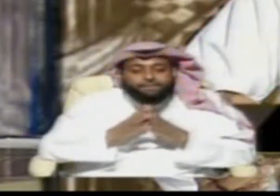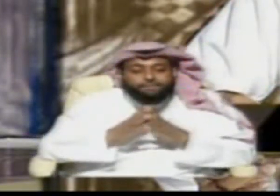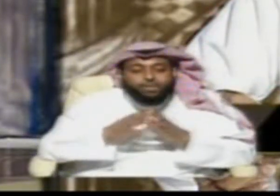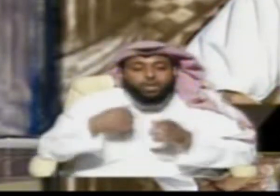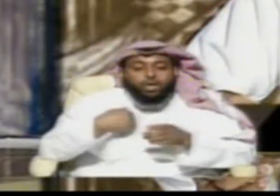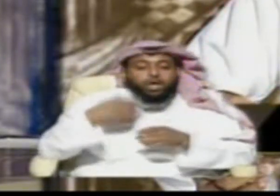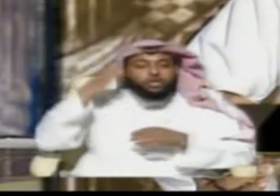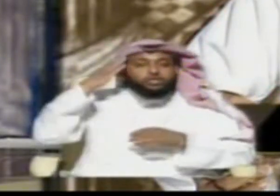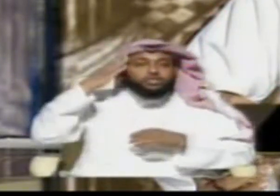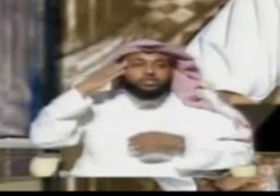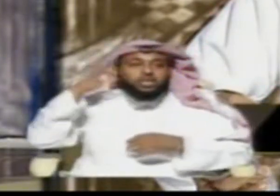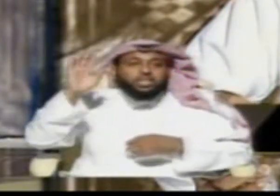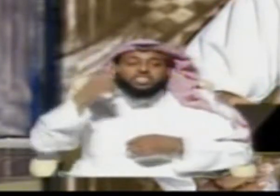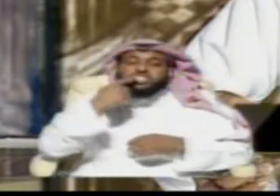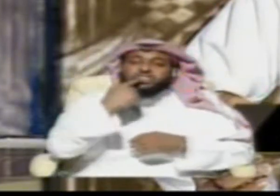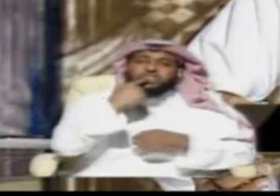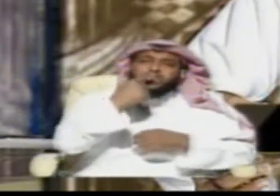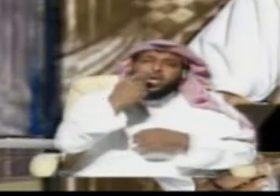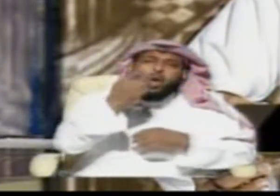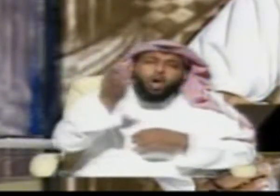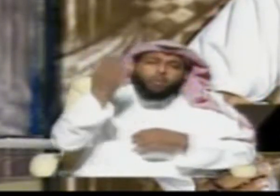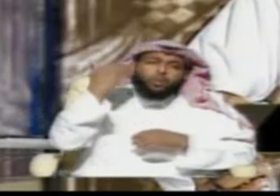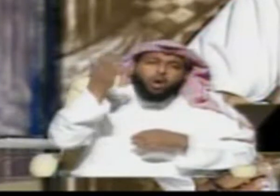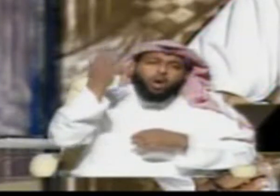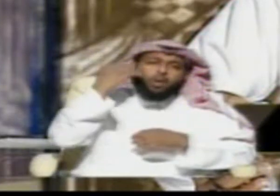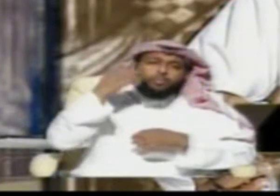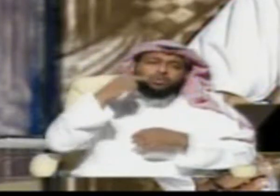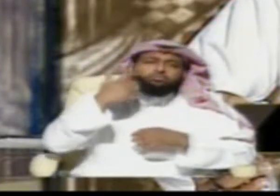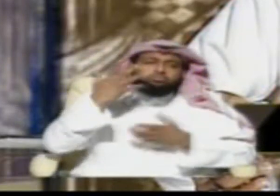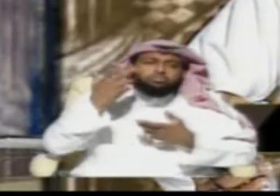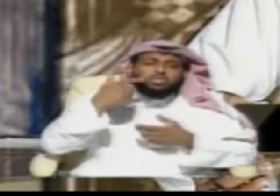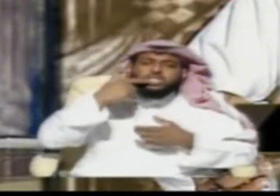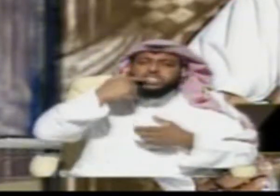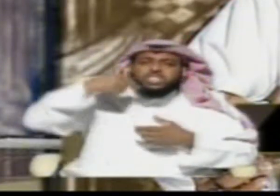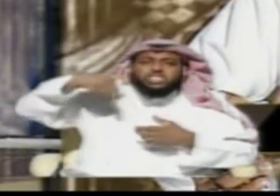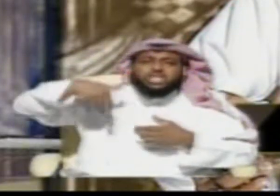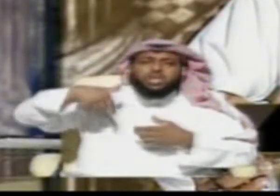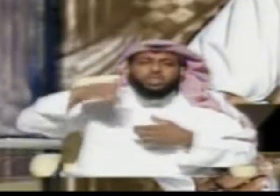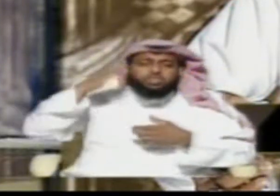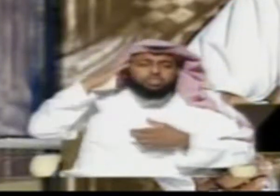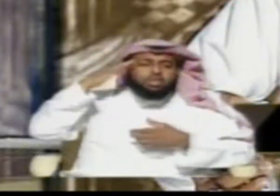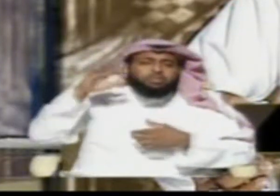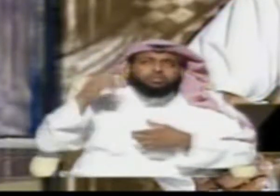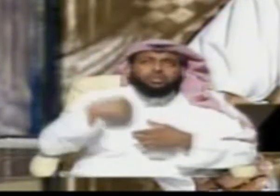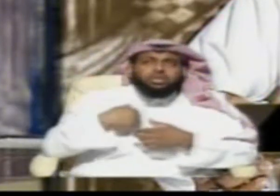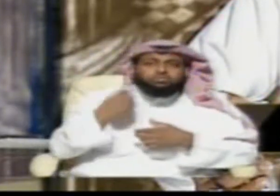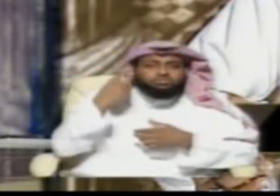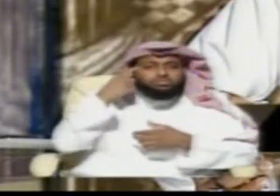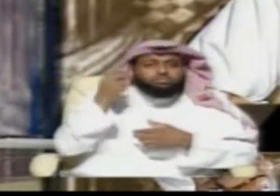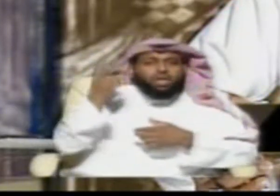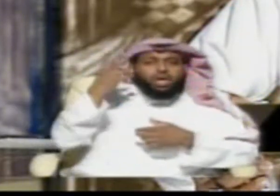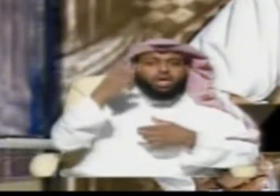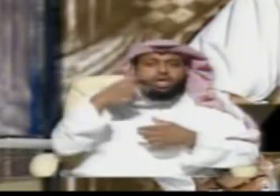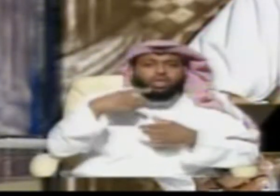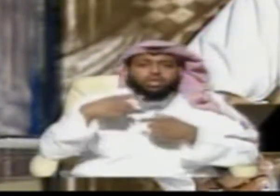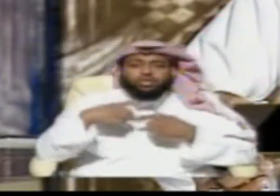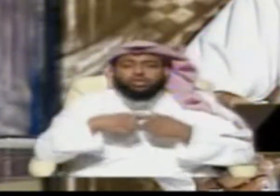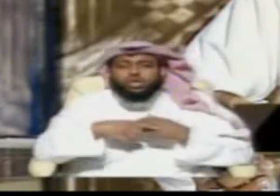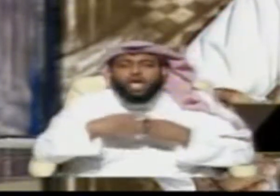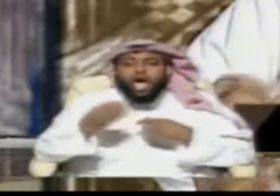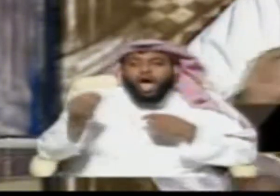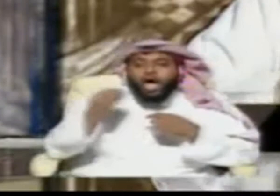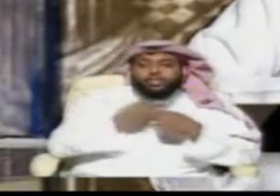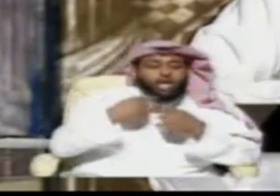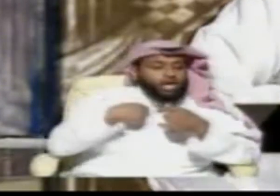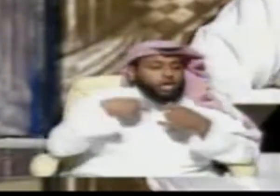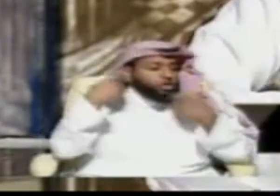ونسيت هل جلست السنوات تذكرت أنه يعني قد أعطاني الشيء هذا ودورتها ولا لقيتها.